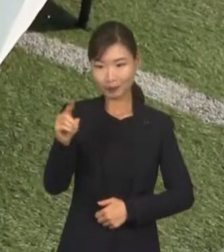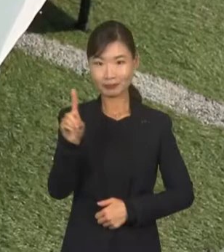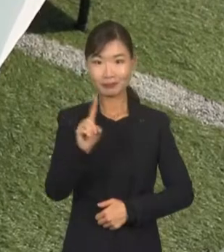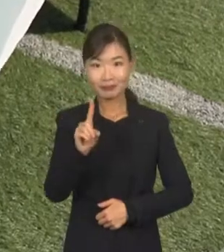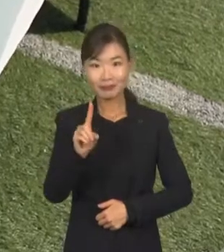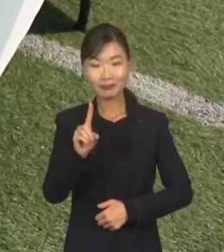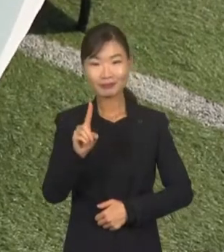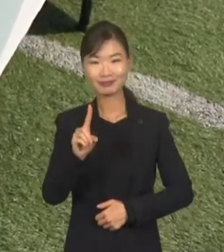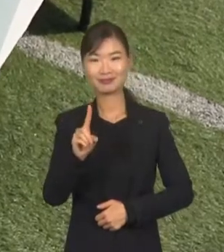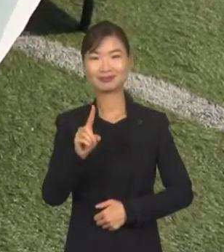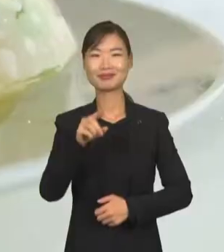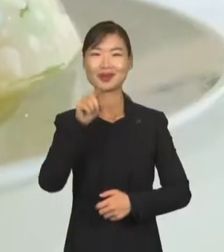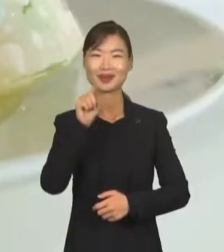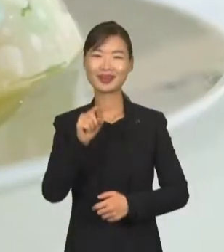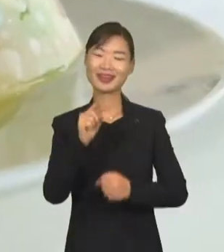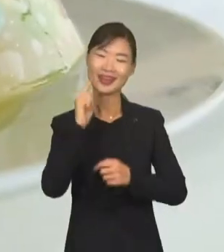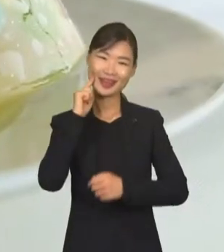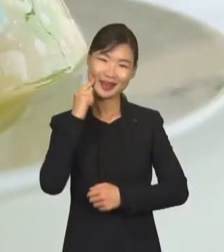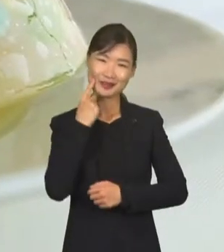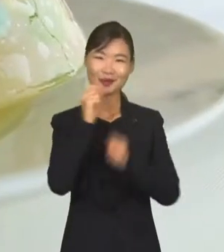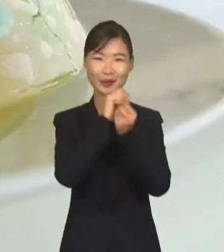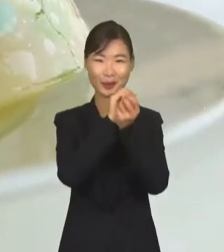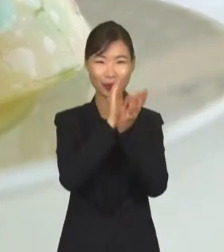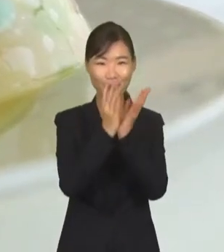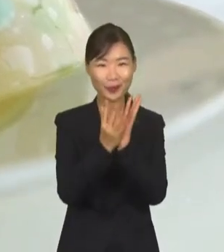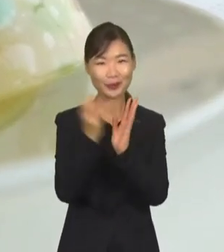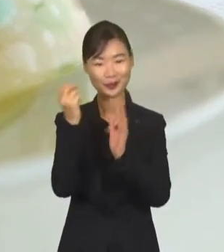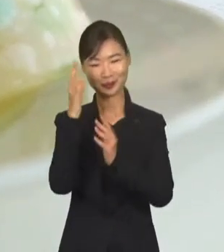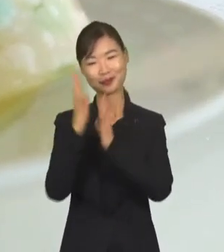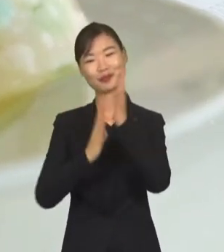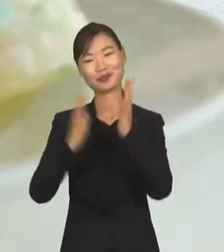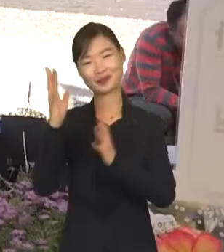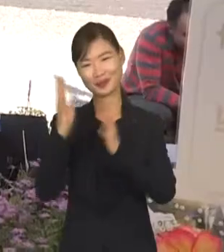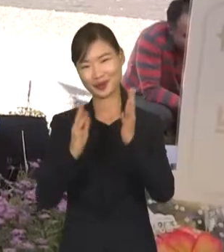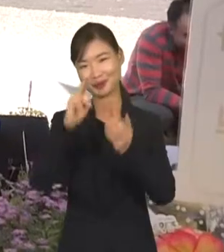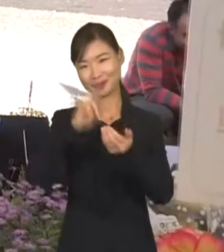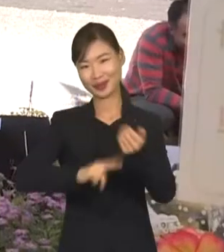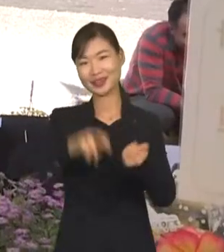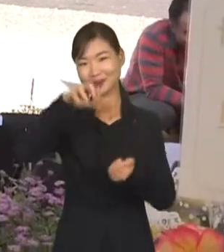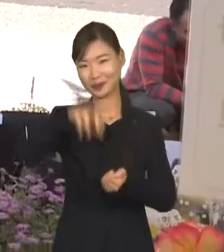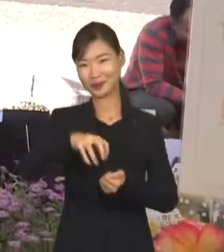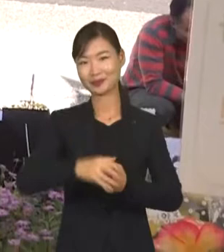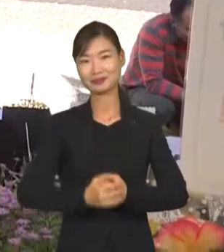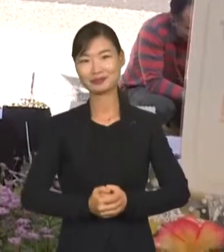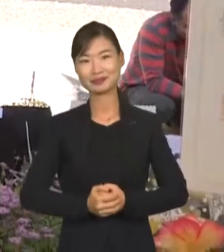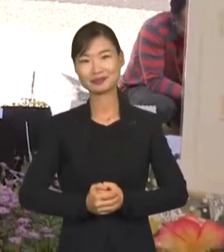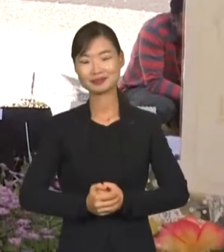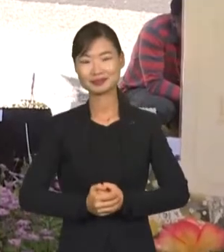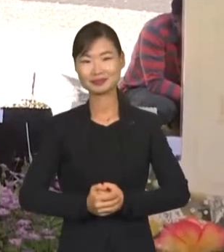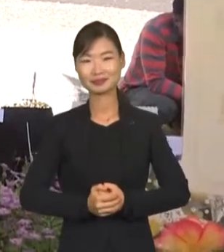곳이 있었는데요. 바로 예쁜 꽃과 식물로 가득한 화분을 판매하는 곳이었습니다.